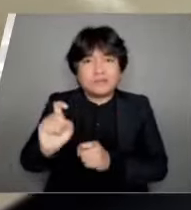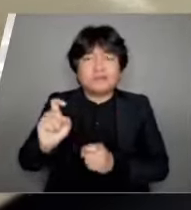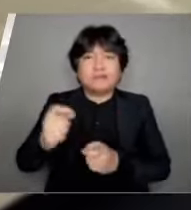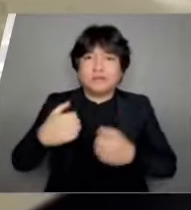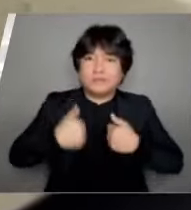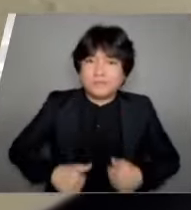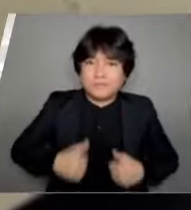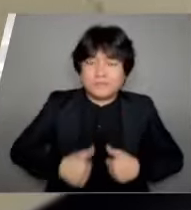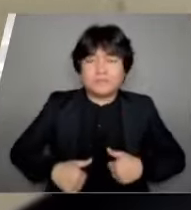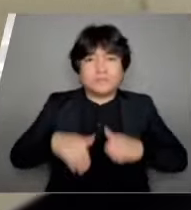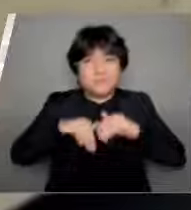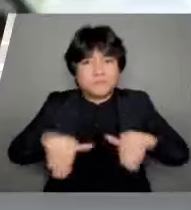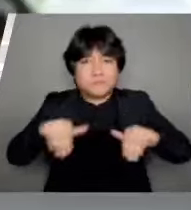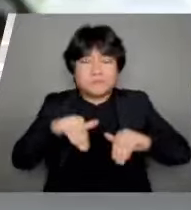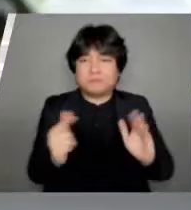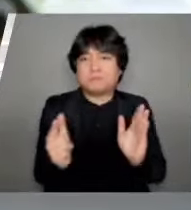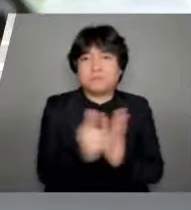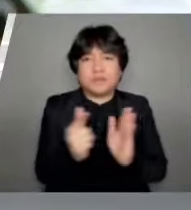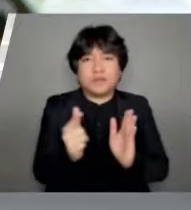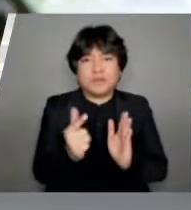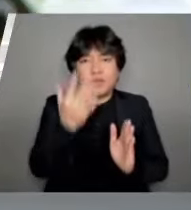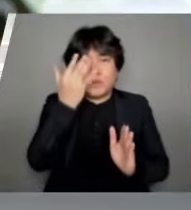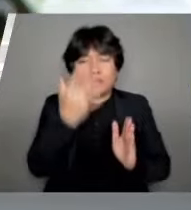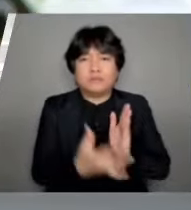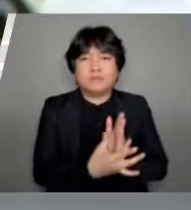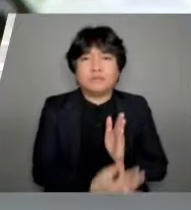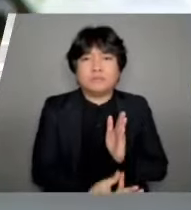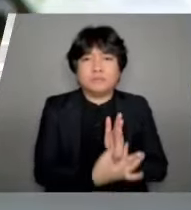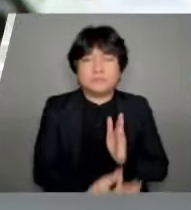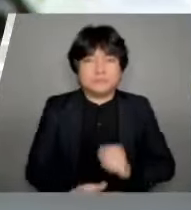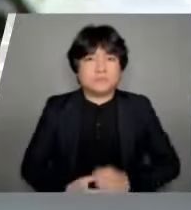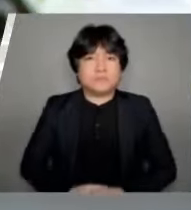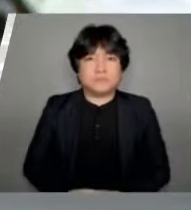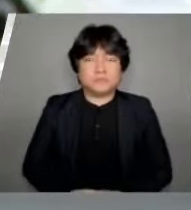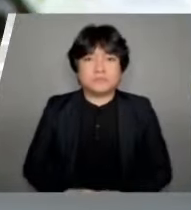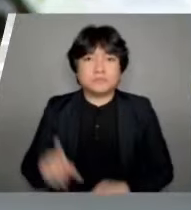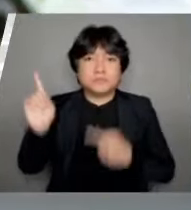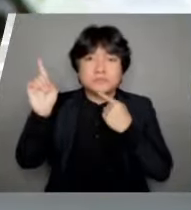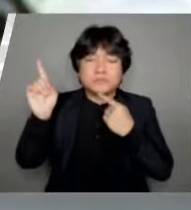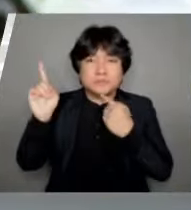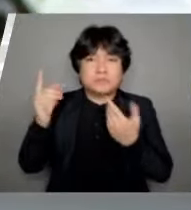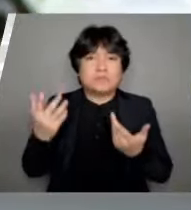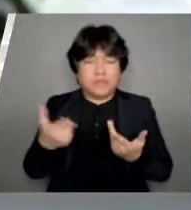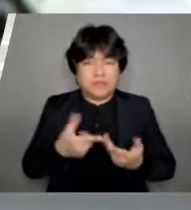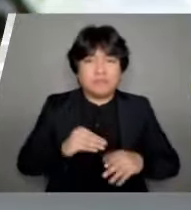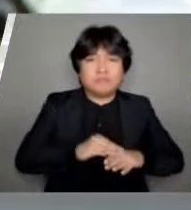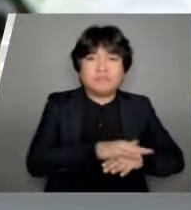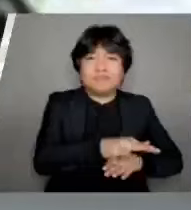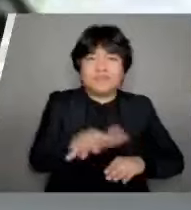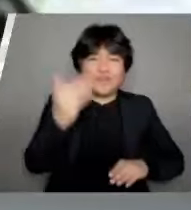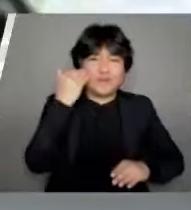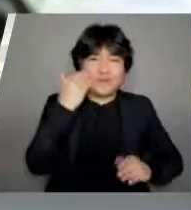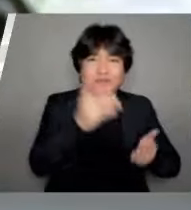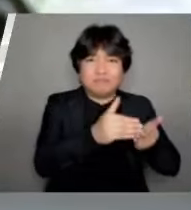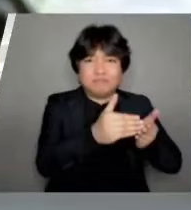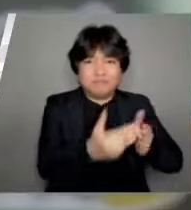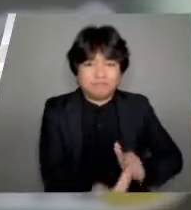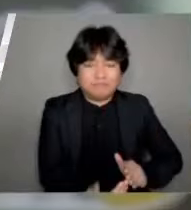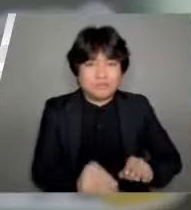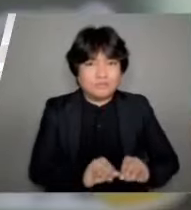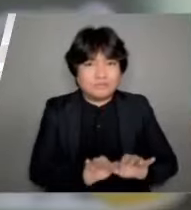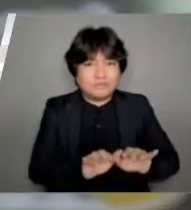Limay. Siguro the fact na it's above standard, may epekto yan definitely sa huli at sa